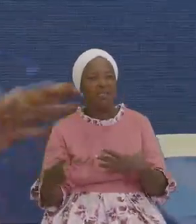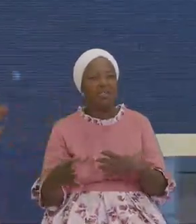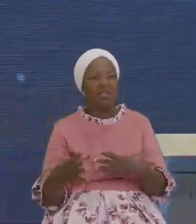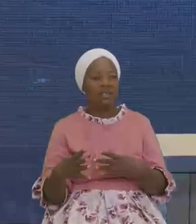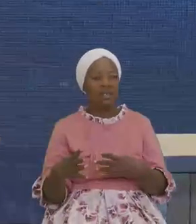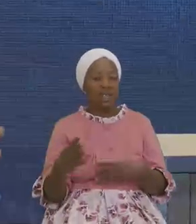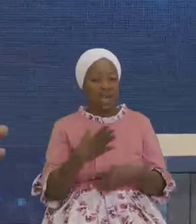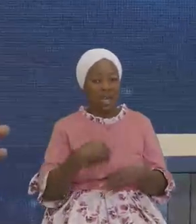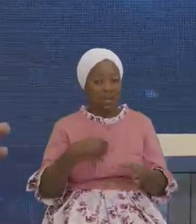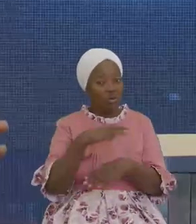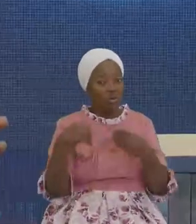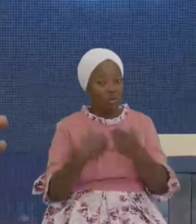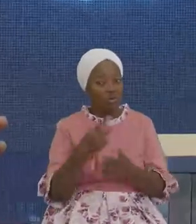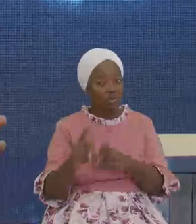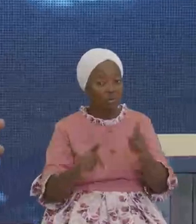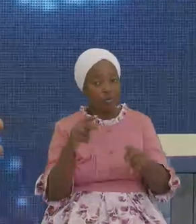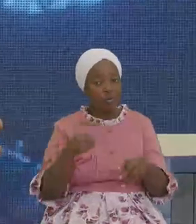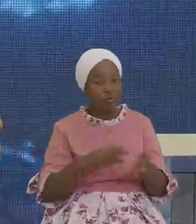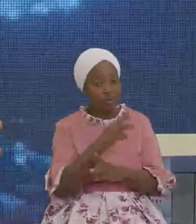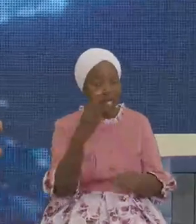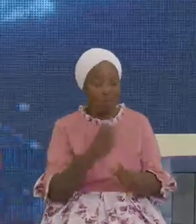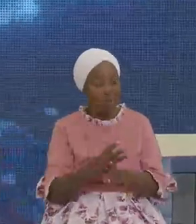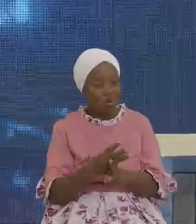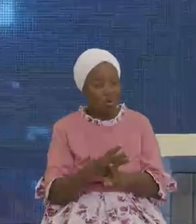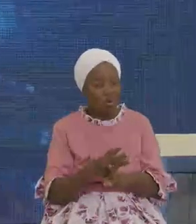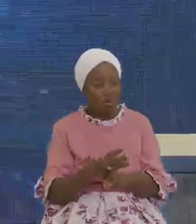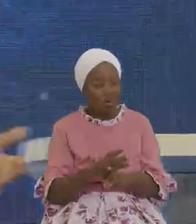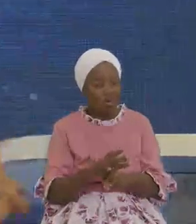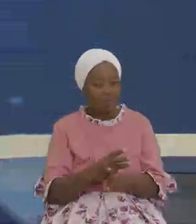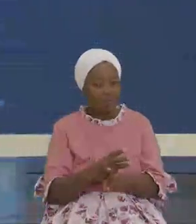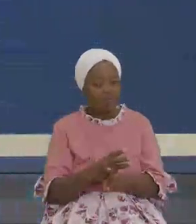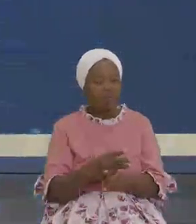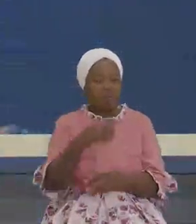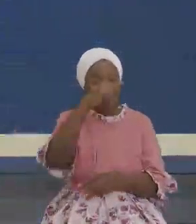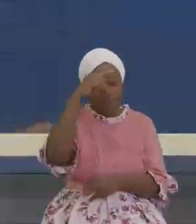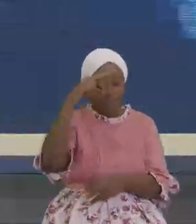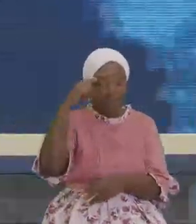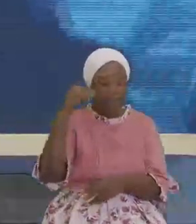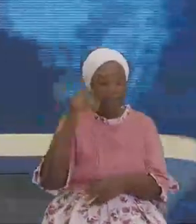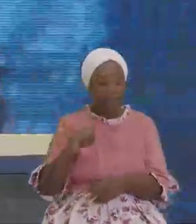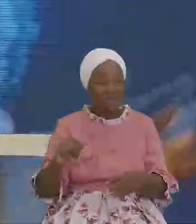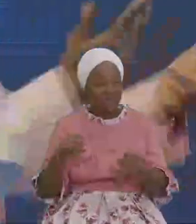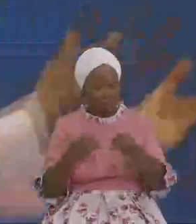elle est enfermée dans une cage. Et les gens du monde,